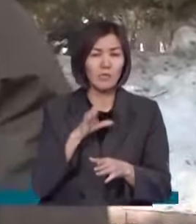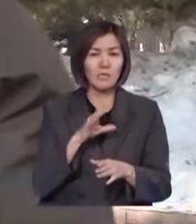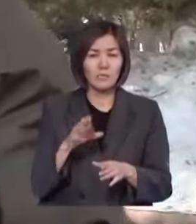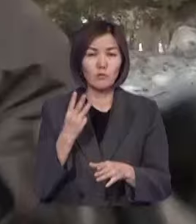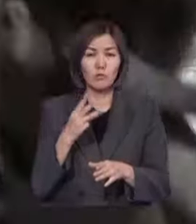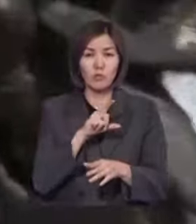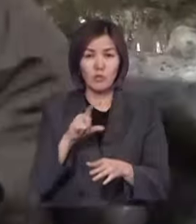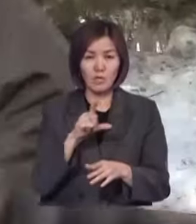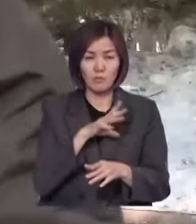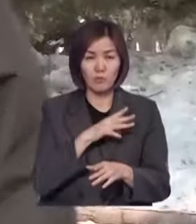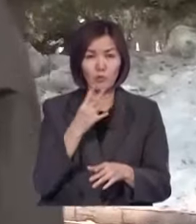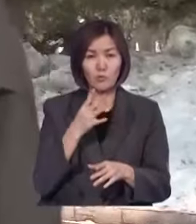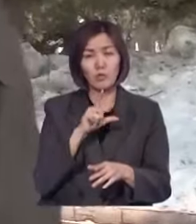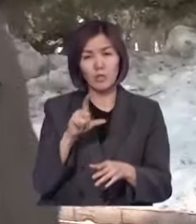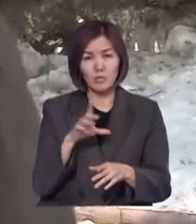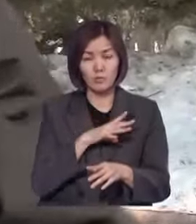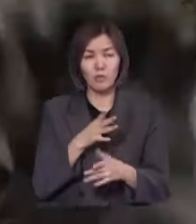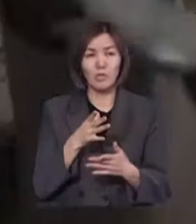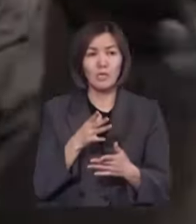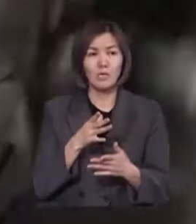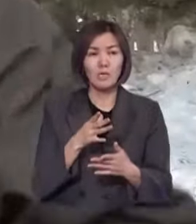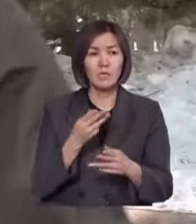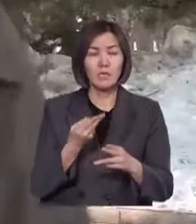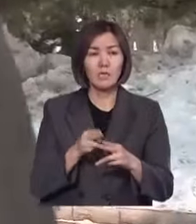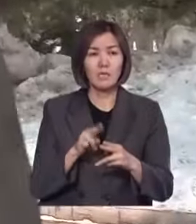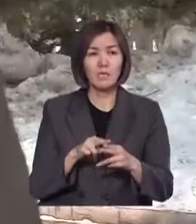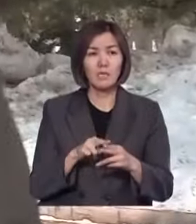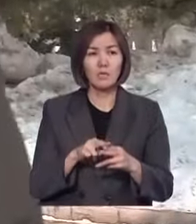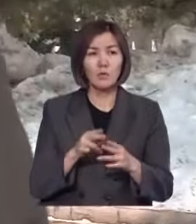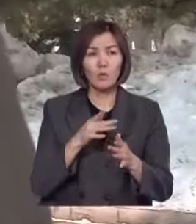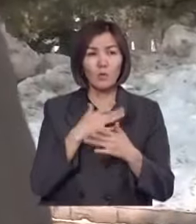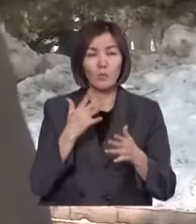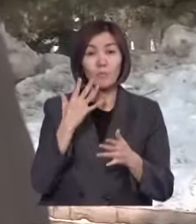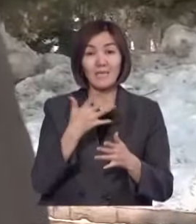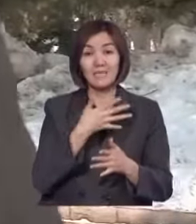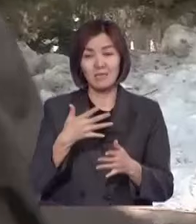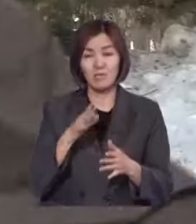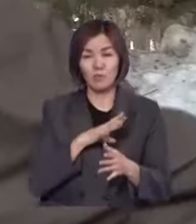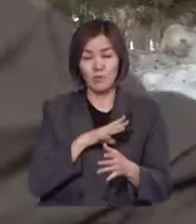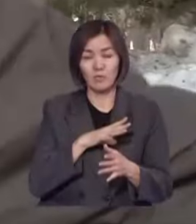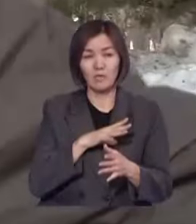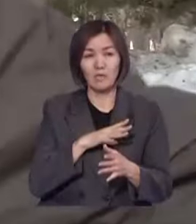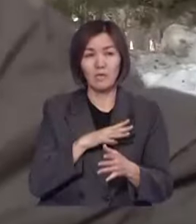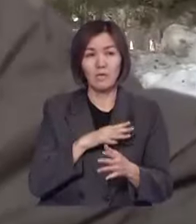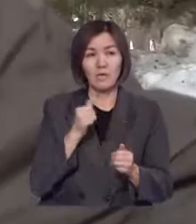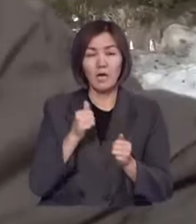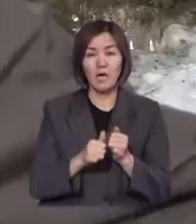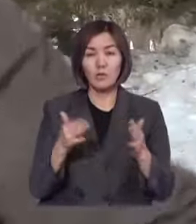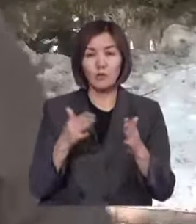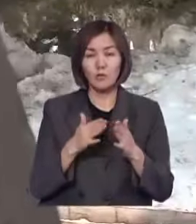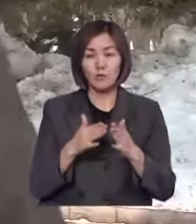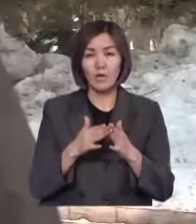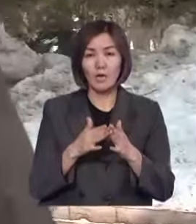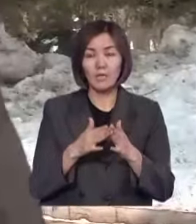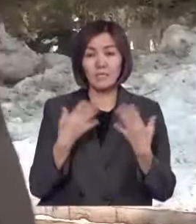этаж болатын, соң кейін 4 этаж қылды. Ең кері одан биігі 5 этаж. Бірақ әр үйдің арасы өте үлкен